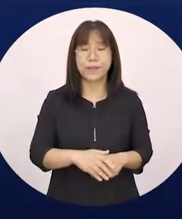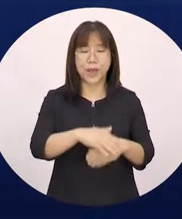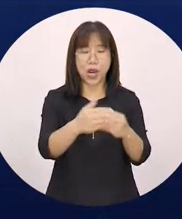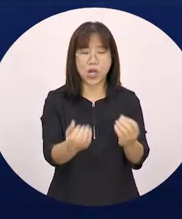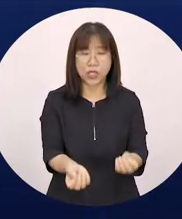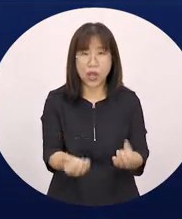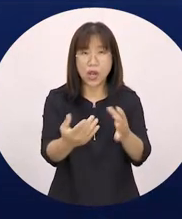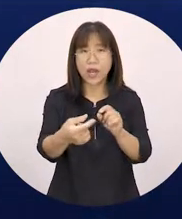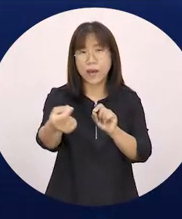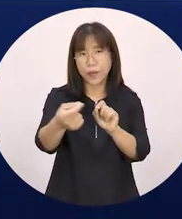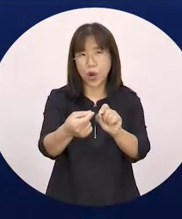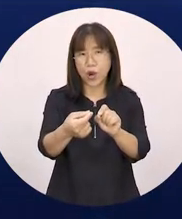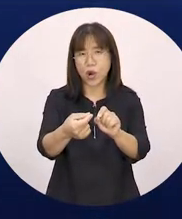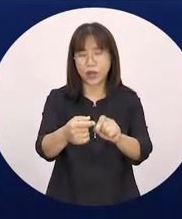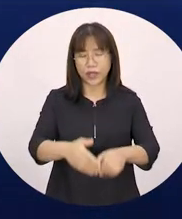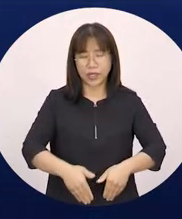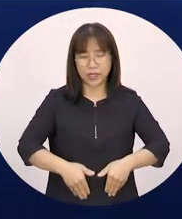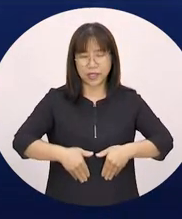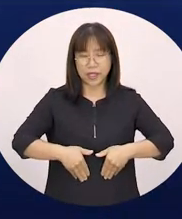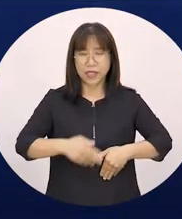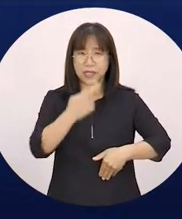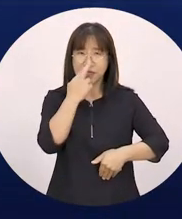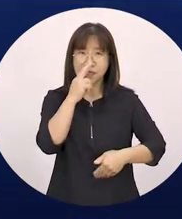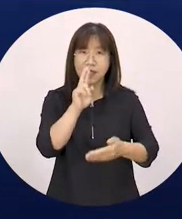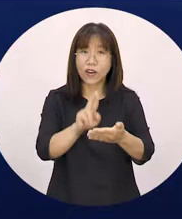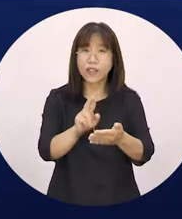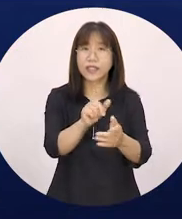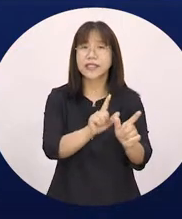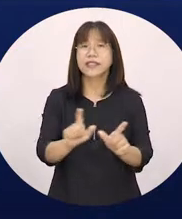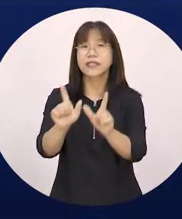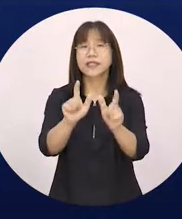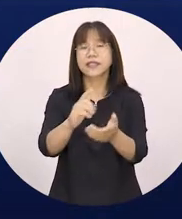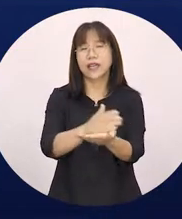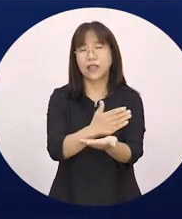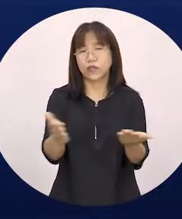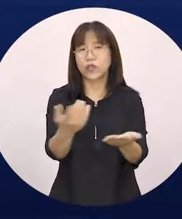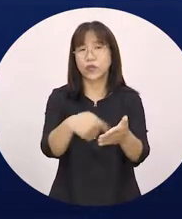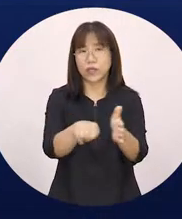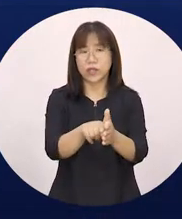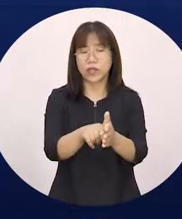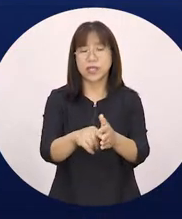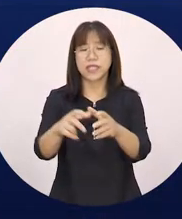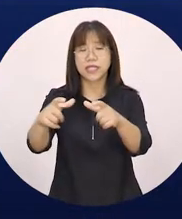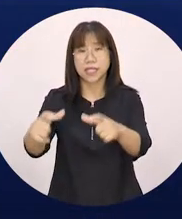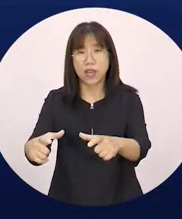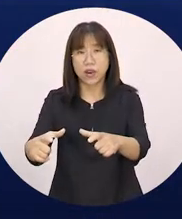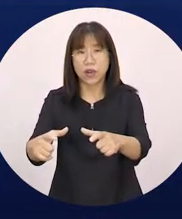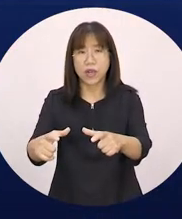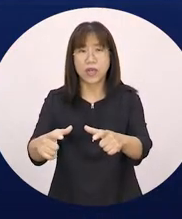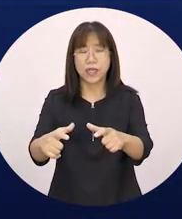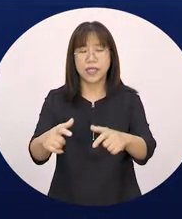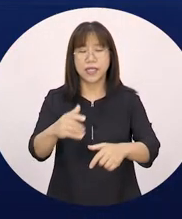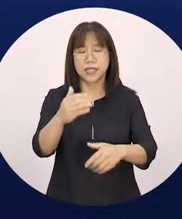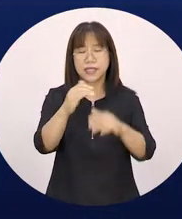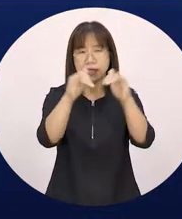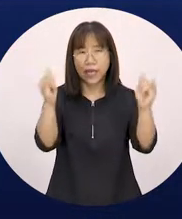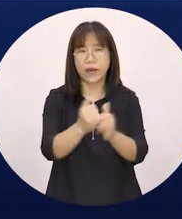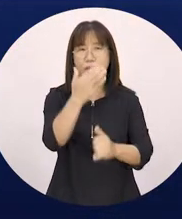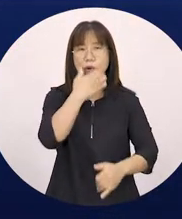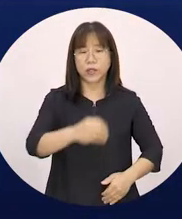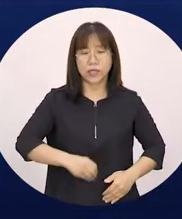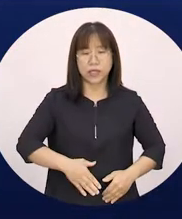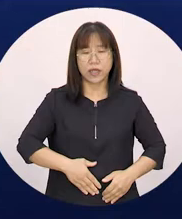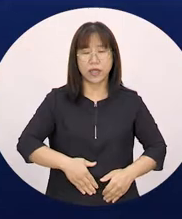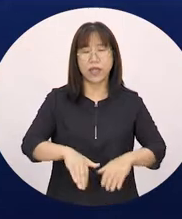강서구는 또한 명절을 앞두고 따뜻한 정을 나누기 위해 오는 17일까지 지역 내 사회복지시설에 성금과